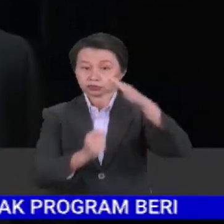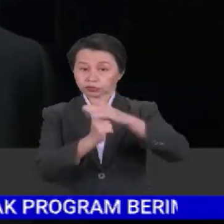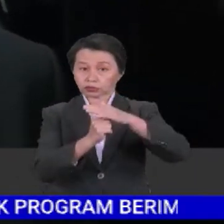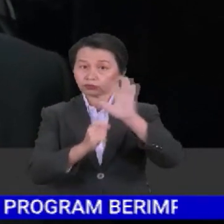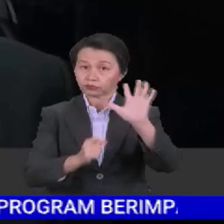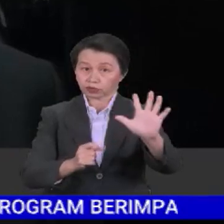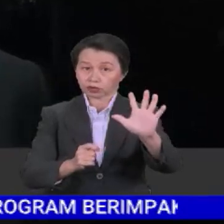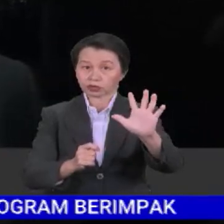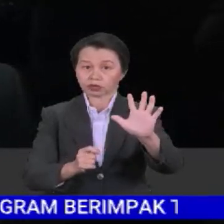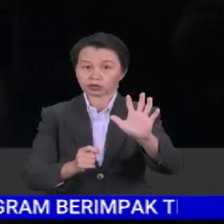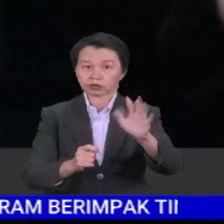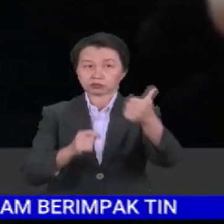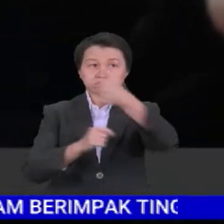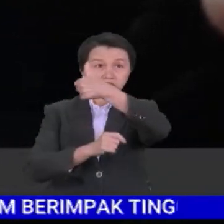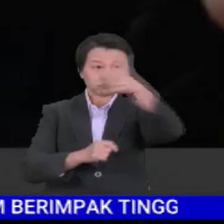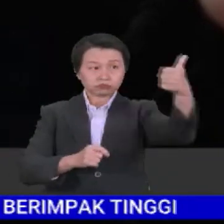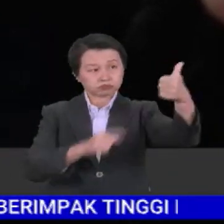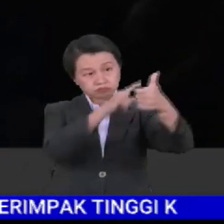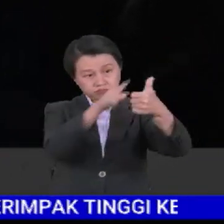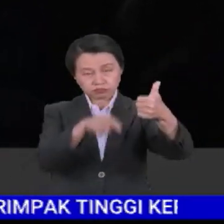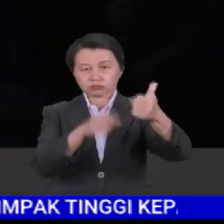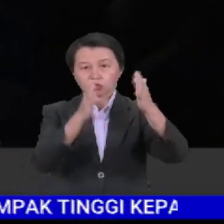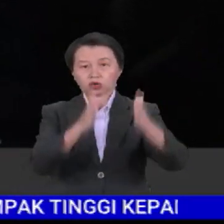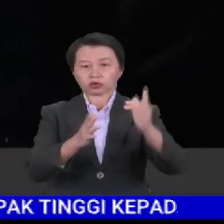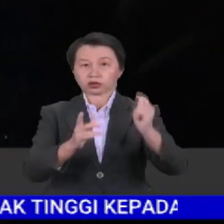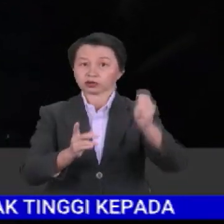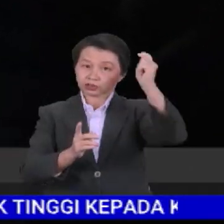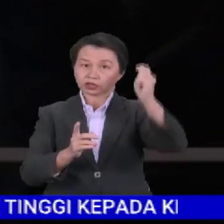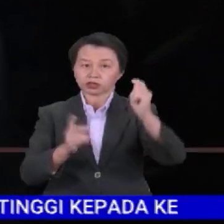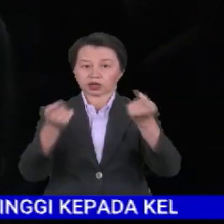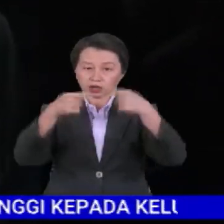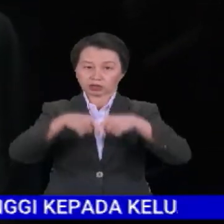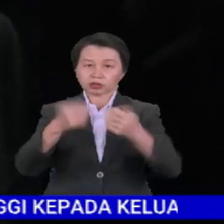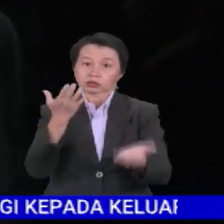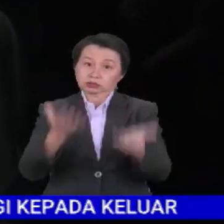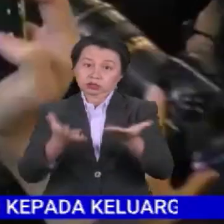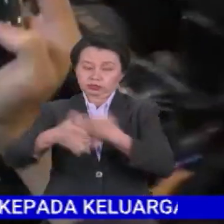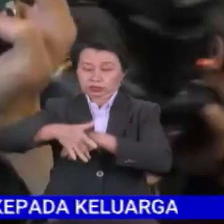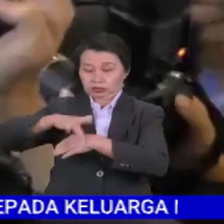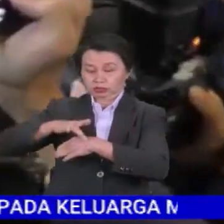announced, before the tabling of budget, you will be meeting the top 5? Maybe earlier. Earlier.